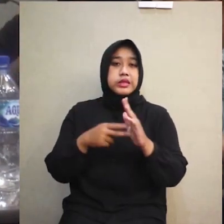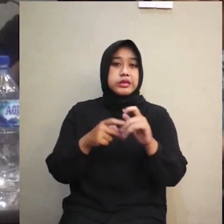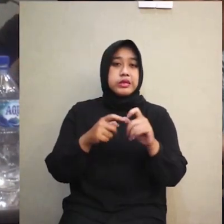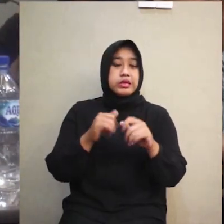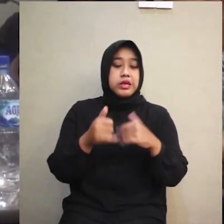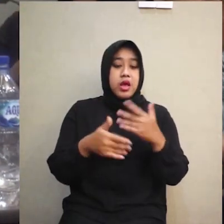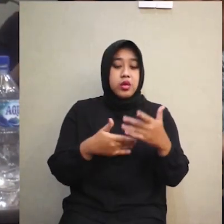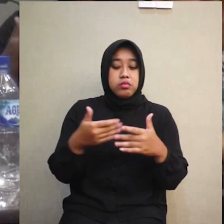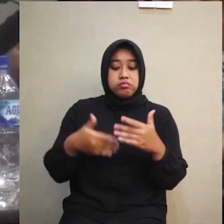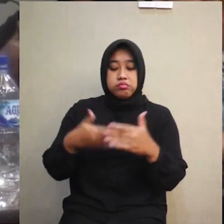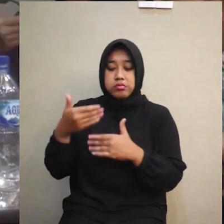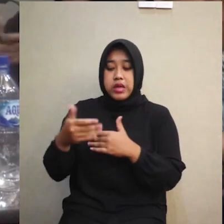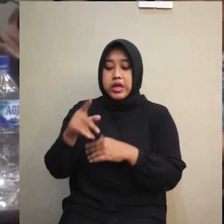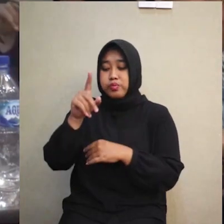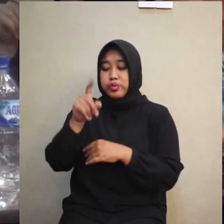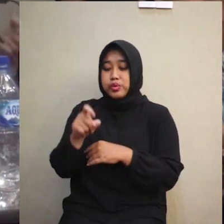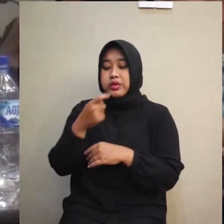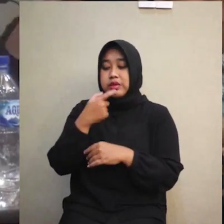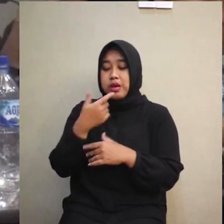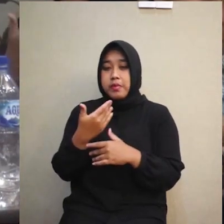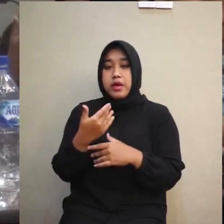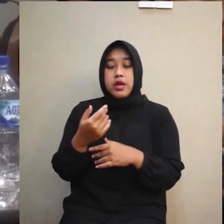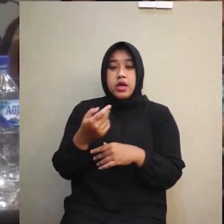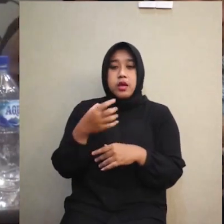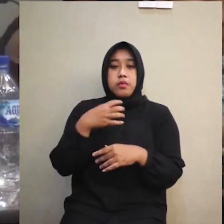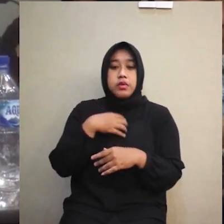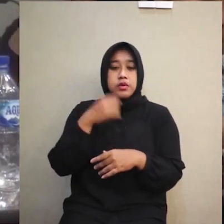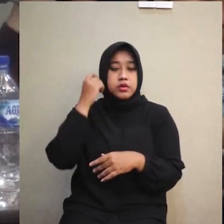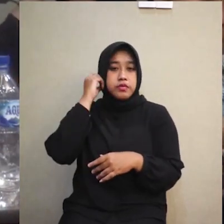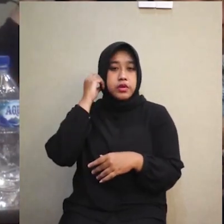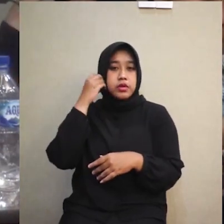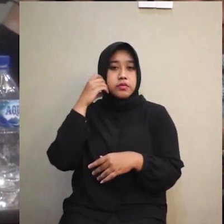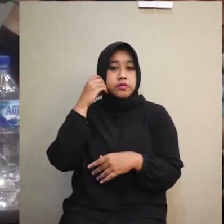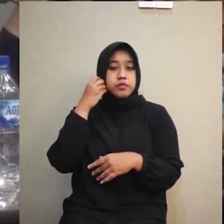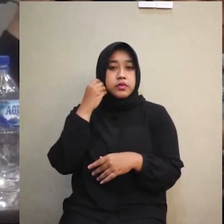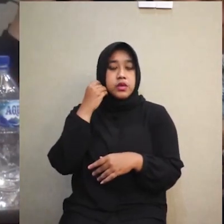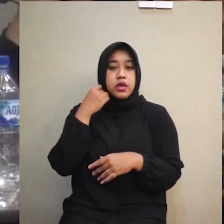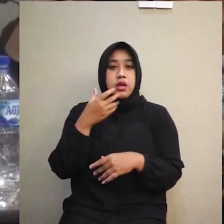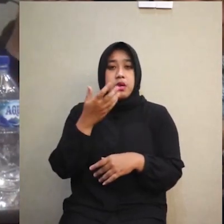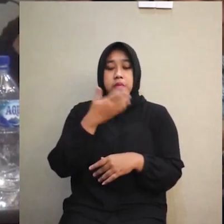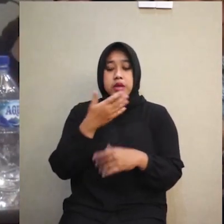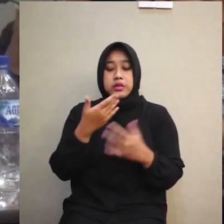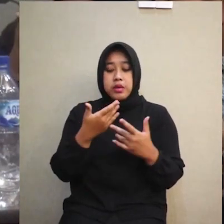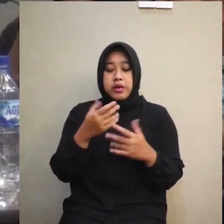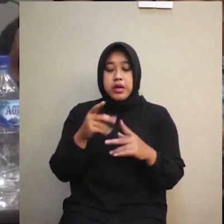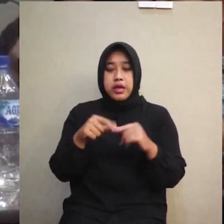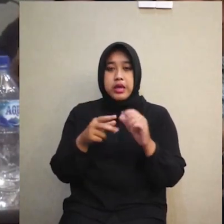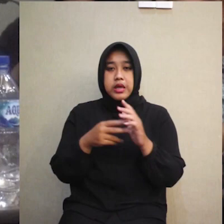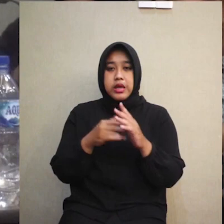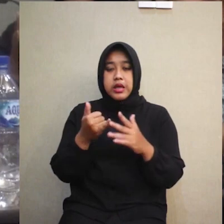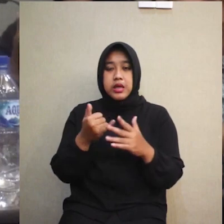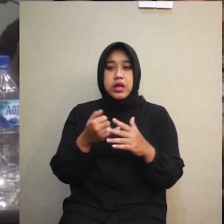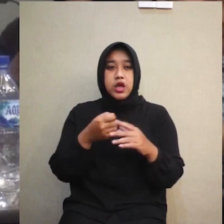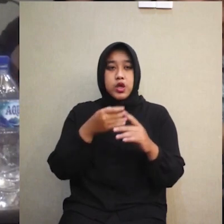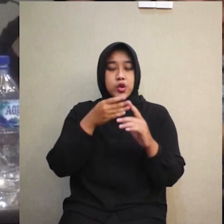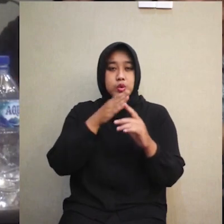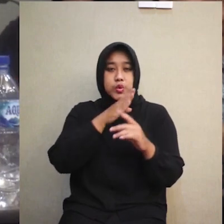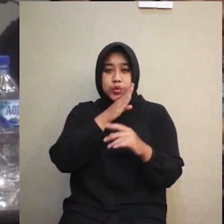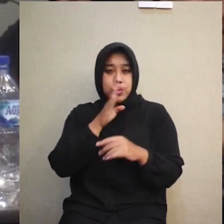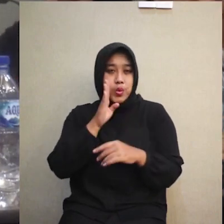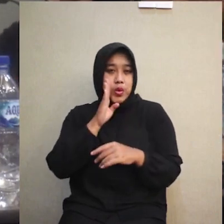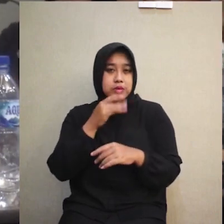sebaliknya kebutuhannya adalah kita bersifat bahasanya Mbak naik itu menculiti negara gitu ya